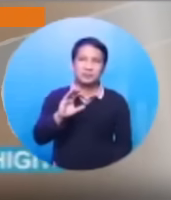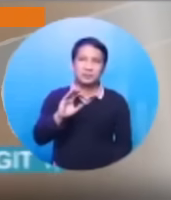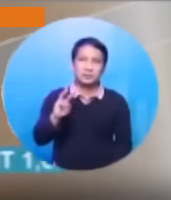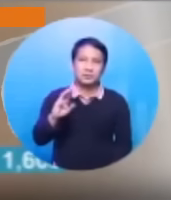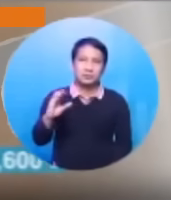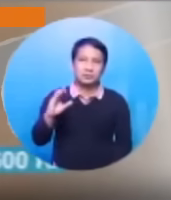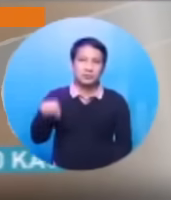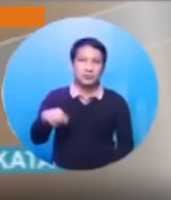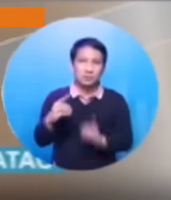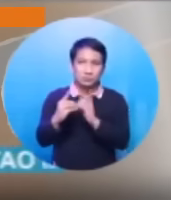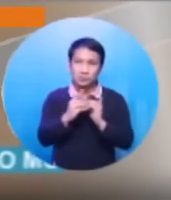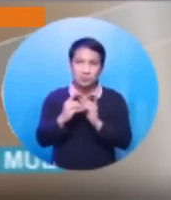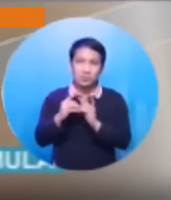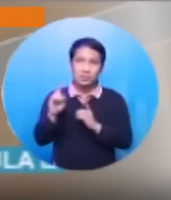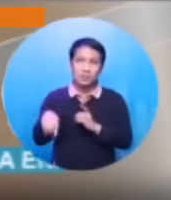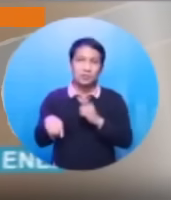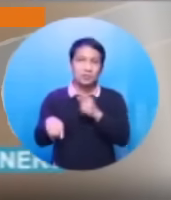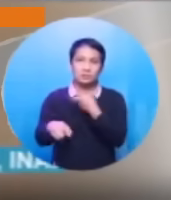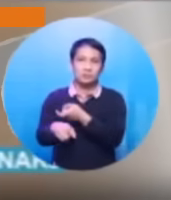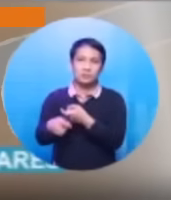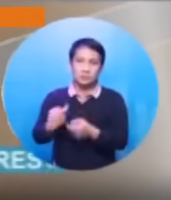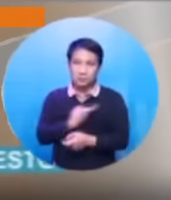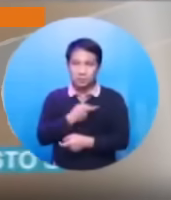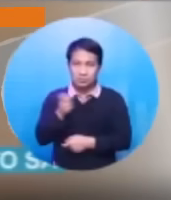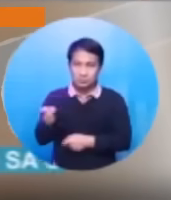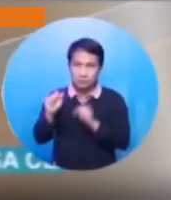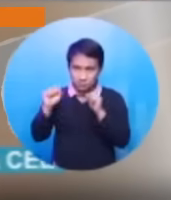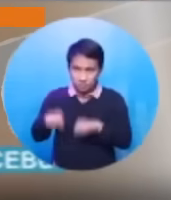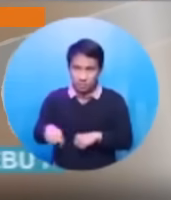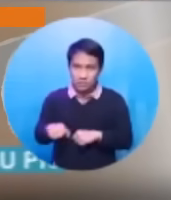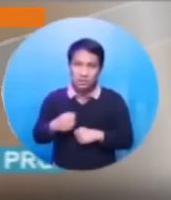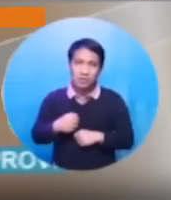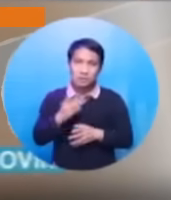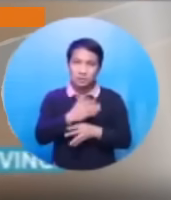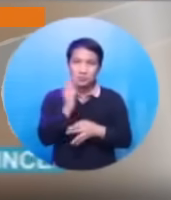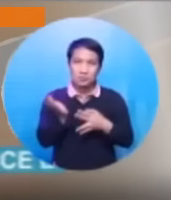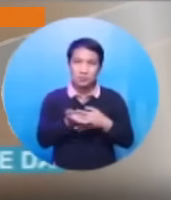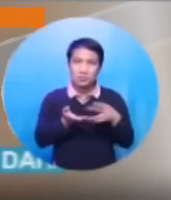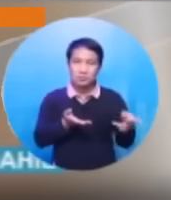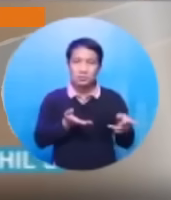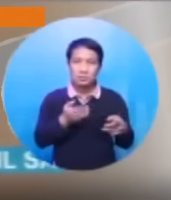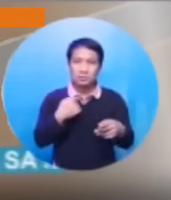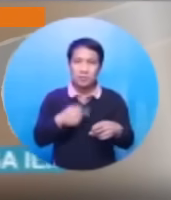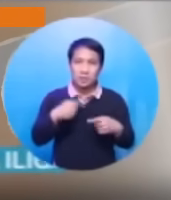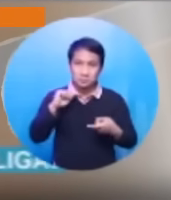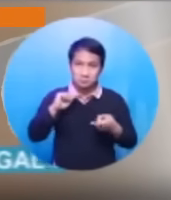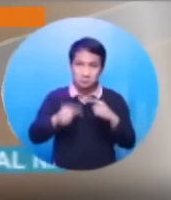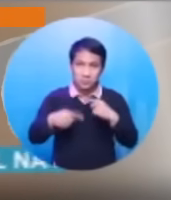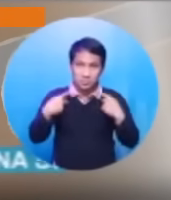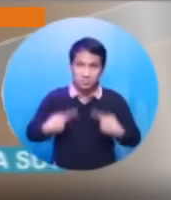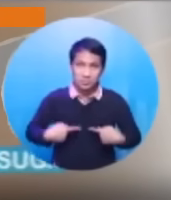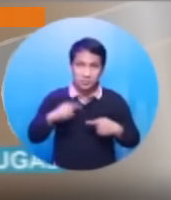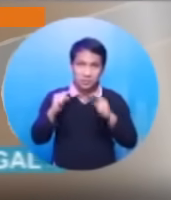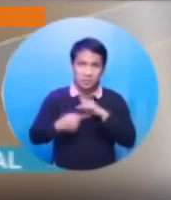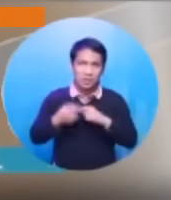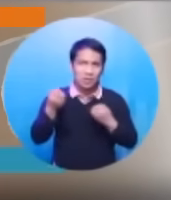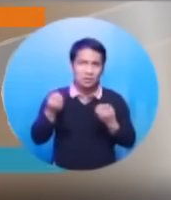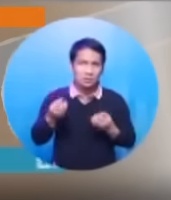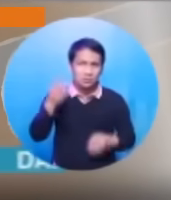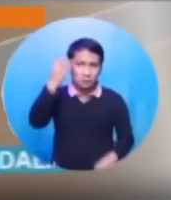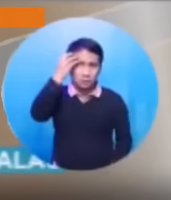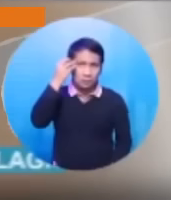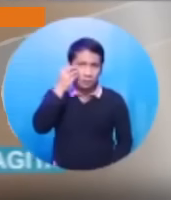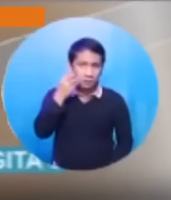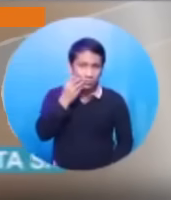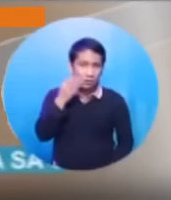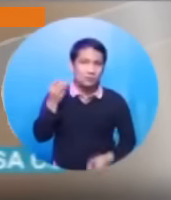dating relationship ang nanakit dun sa sinaktan. However, pwede pa rin pong ipasok to sa less serious physical injuries dahil mukhang napakadami pong damage sa